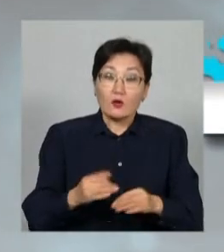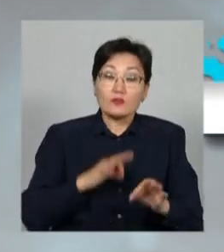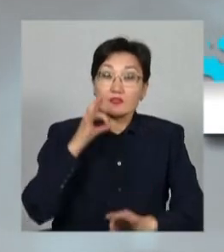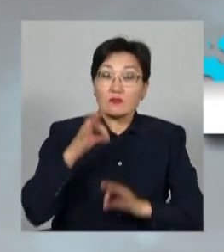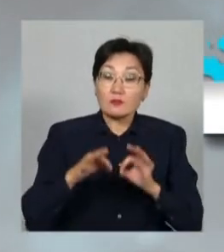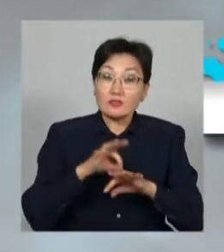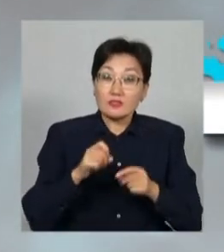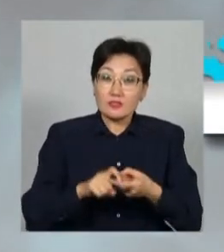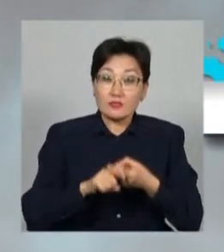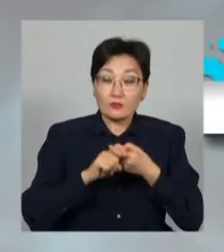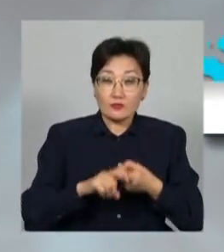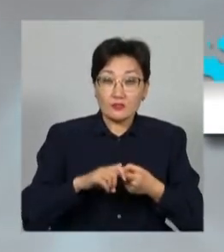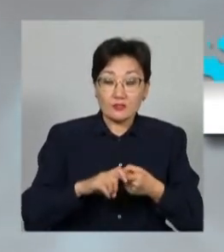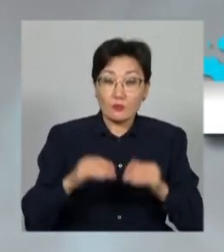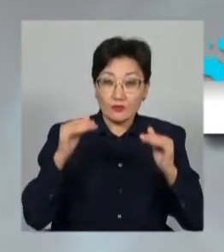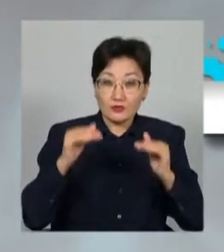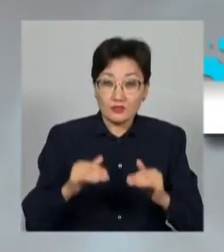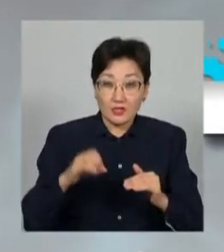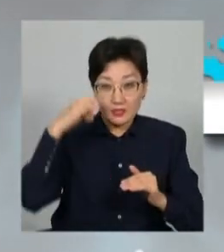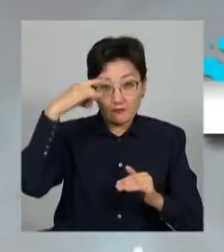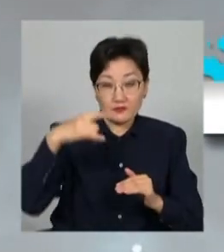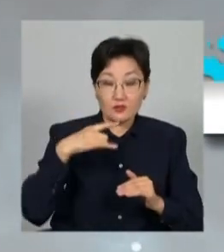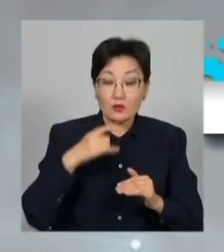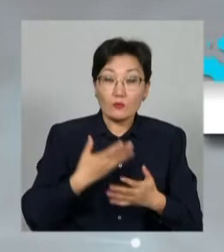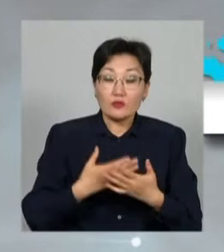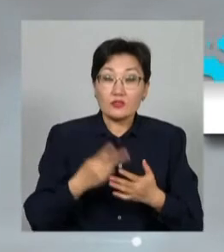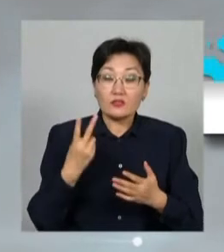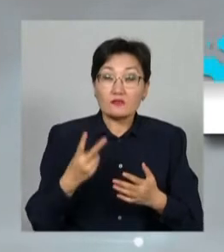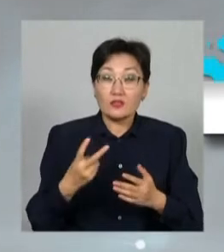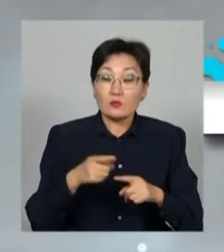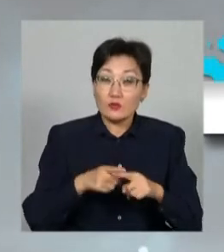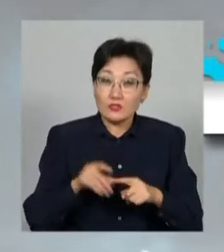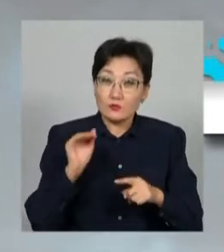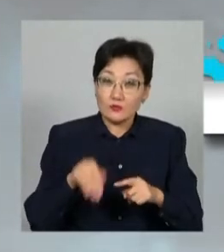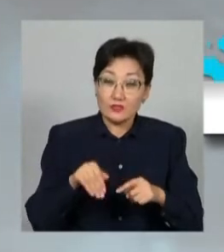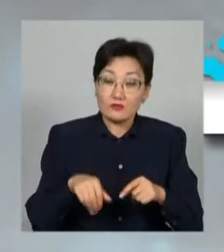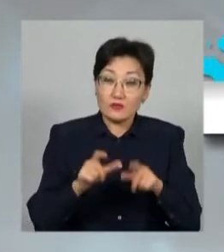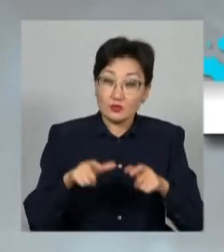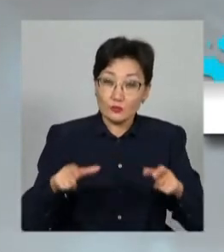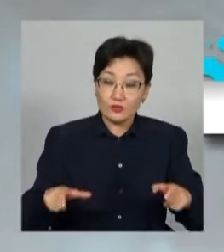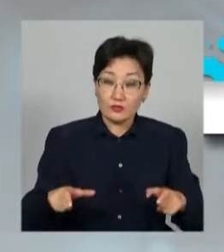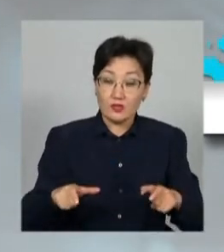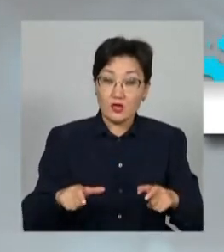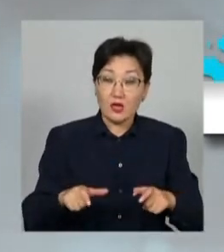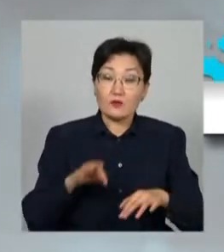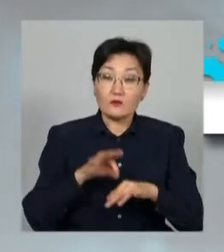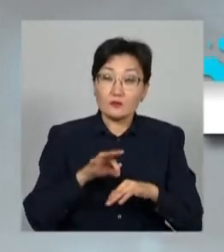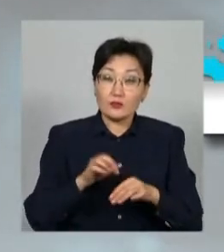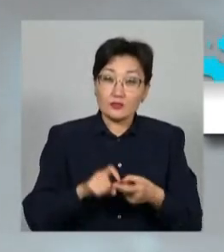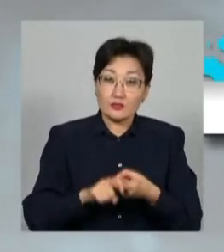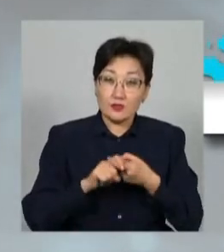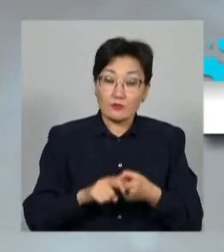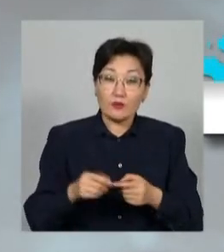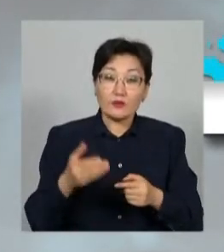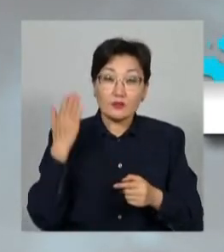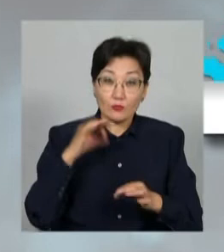суточная заболеваемость коронавирусом снизилась в Казахстане. Около 2500 соотечественников заболели ковидом за